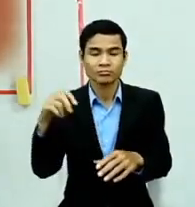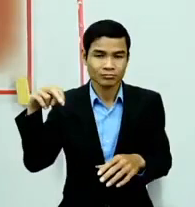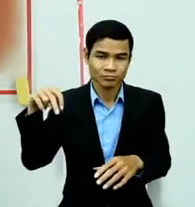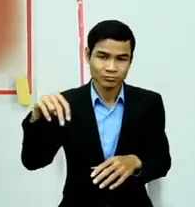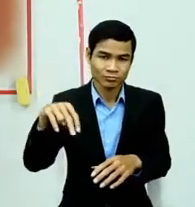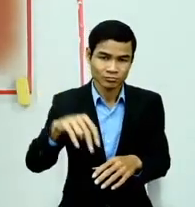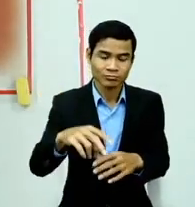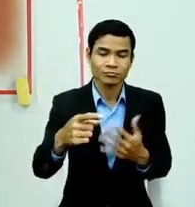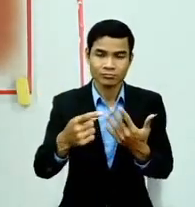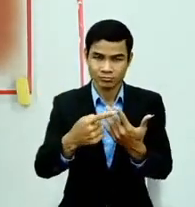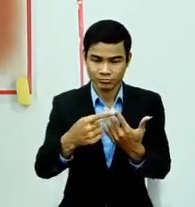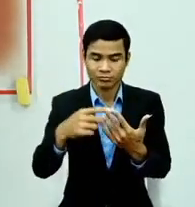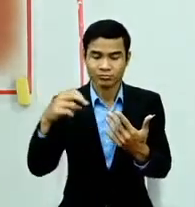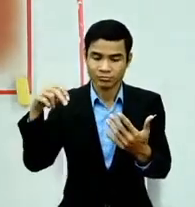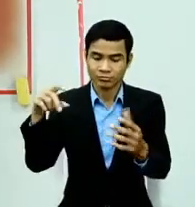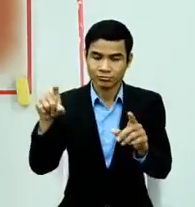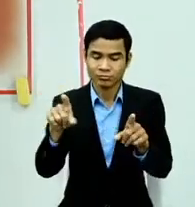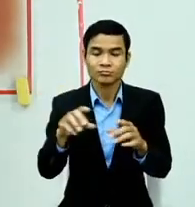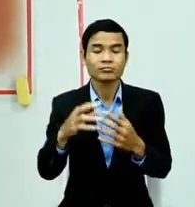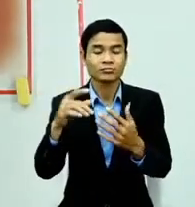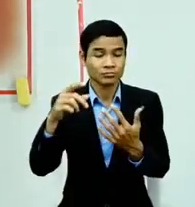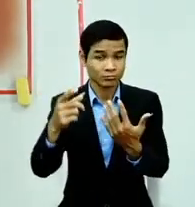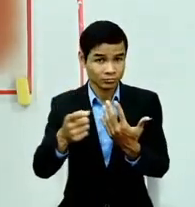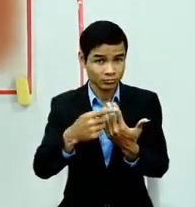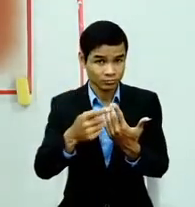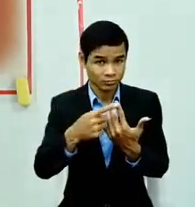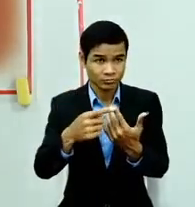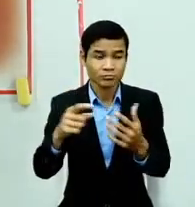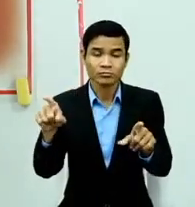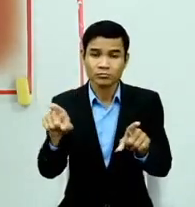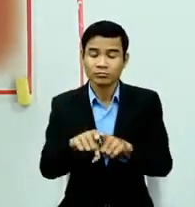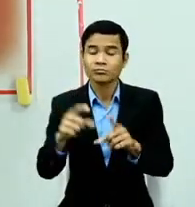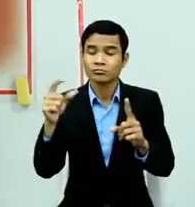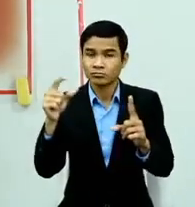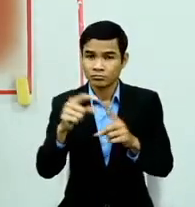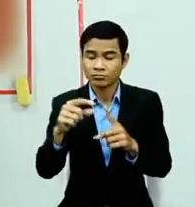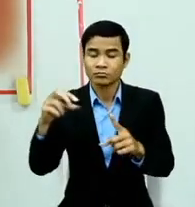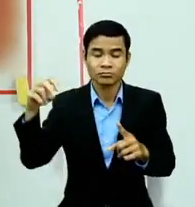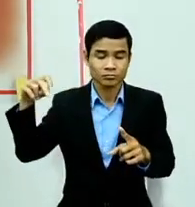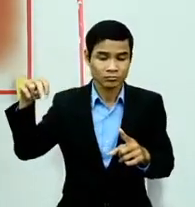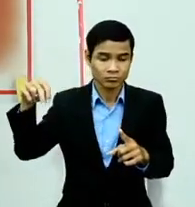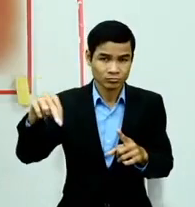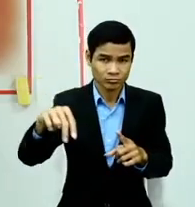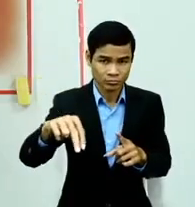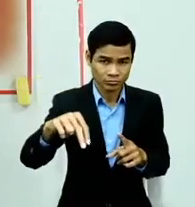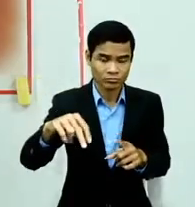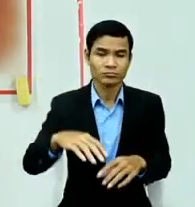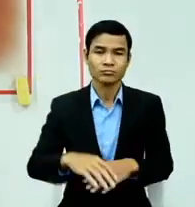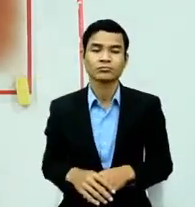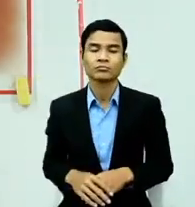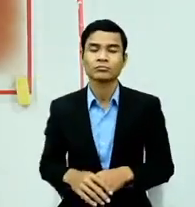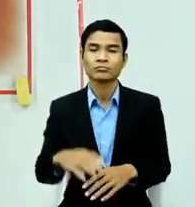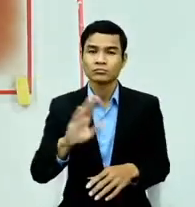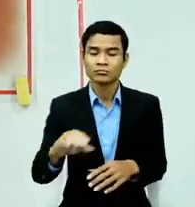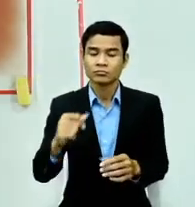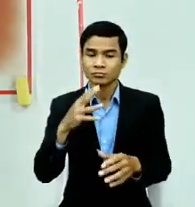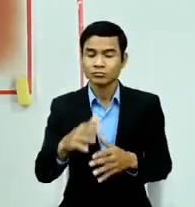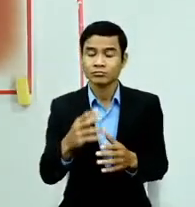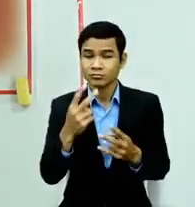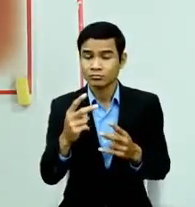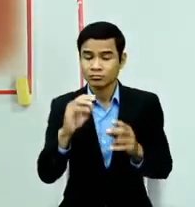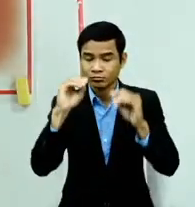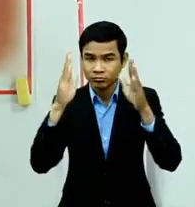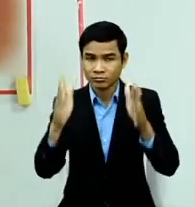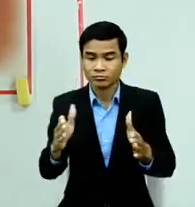ដូចជាពាកចោះក៏ស្ដាប់ដល់ទៀតណាស្រាក់អដូចជាពាកចោះចាឥឡូវកូនកូនចាំមើលអ្ន